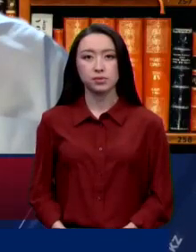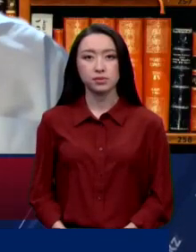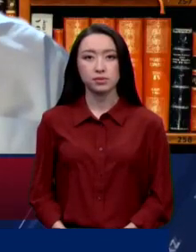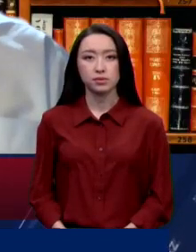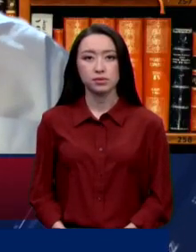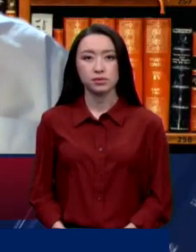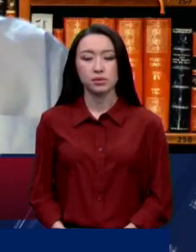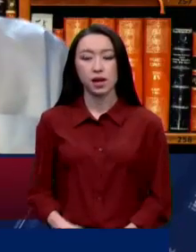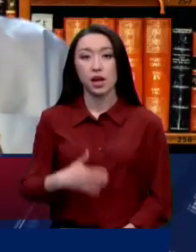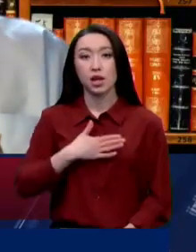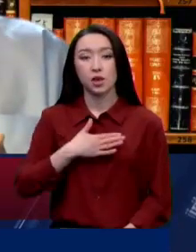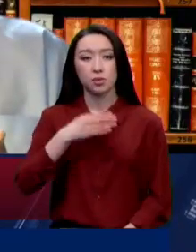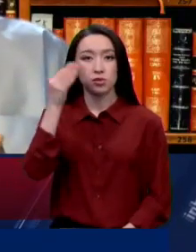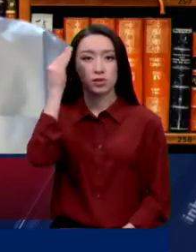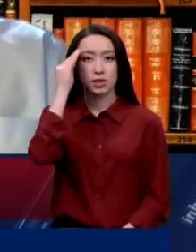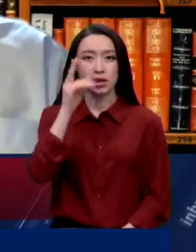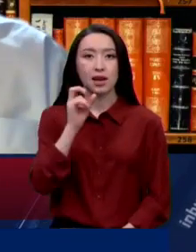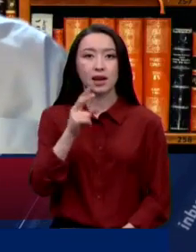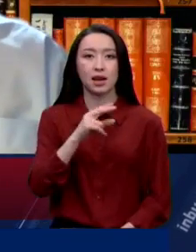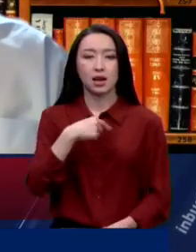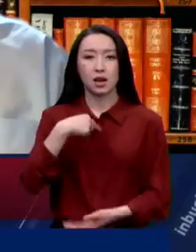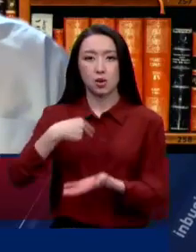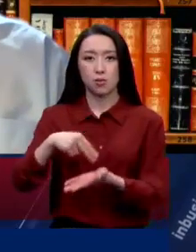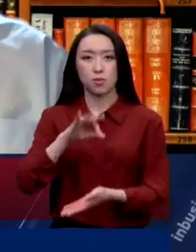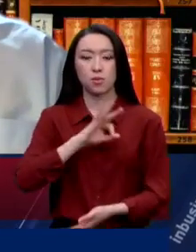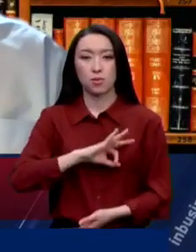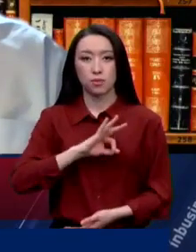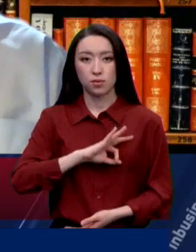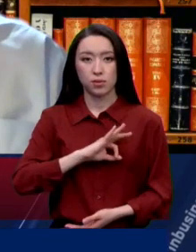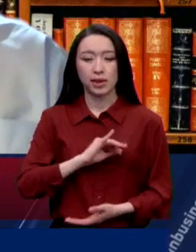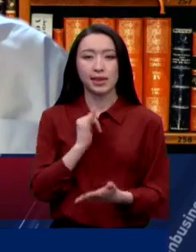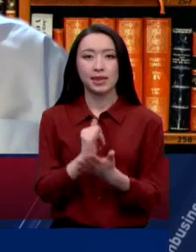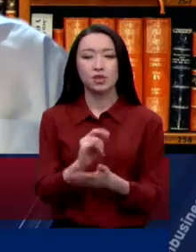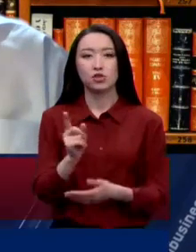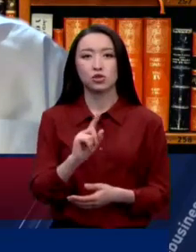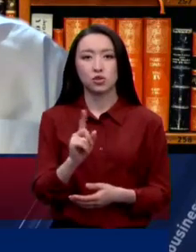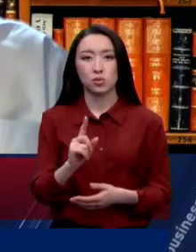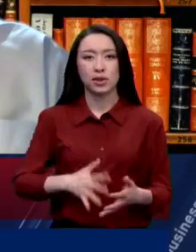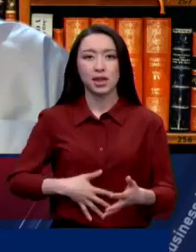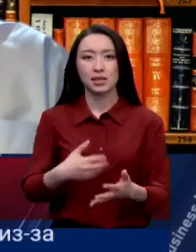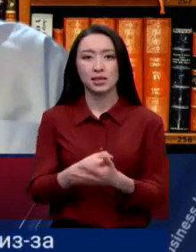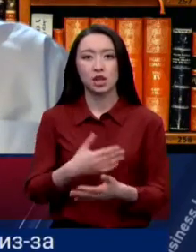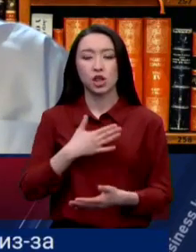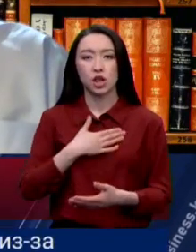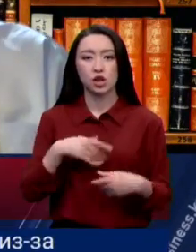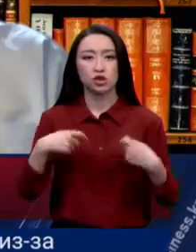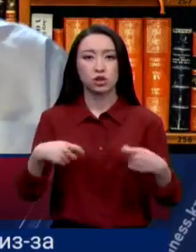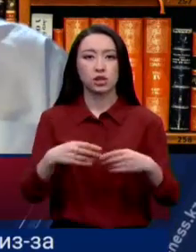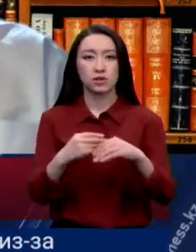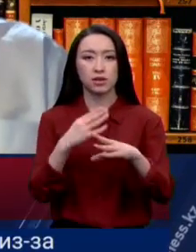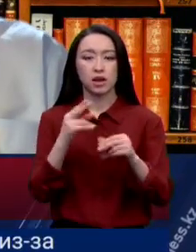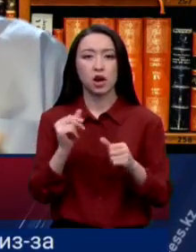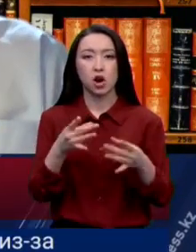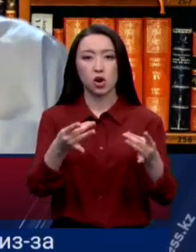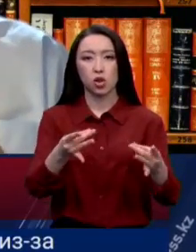Вы знаете, на мой взгляд, как у потребителя, для того, чтобы насытить наш рынок автомобилями как